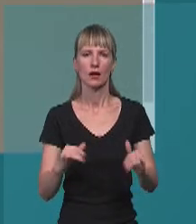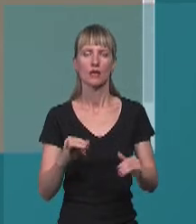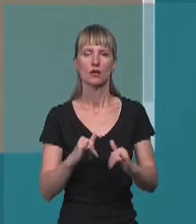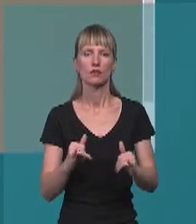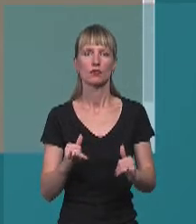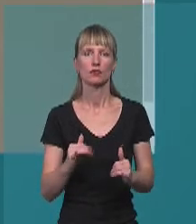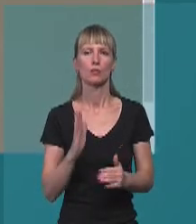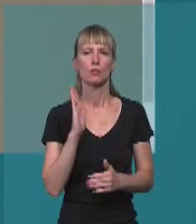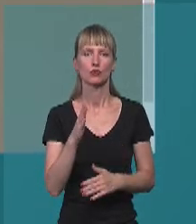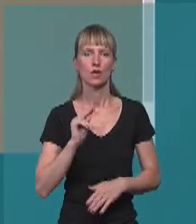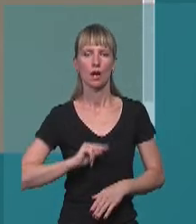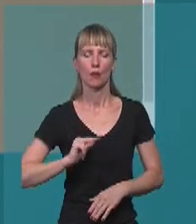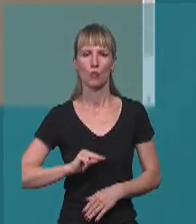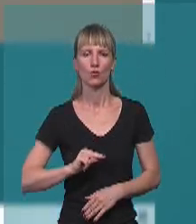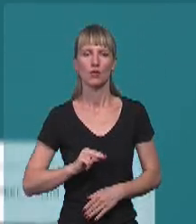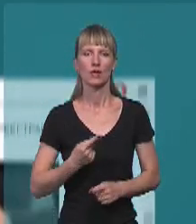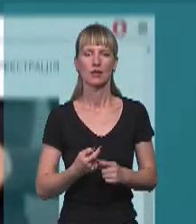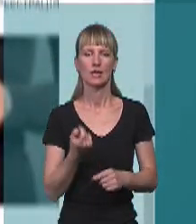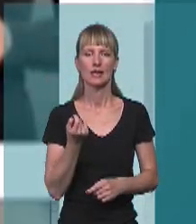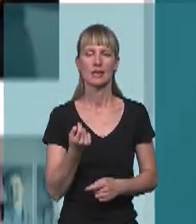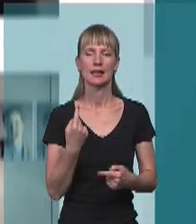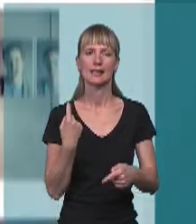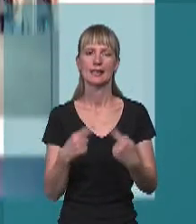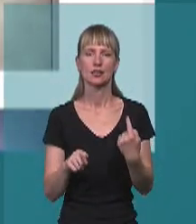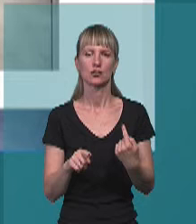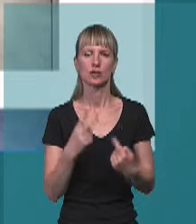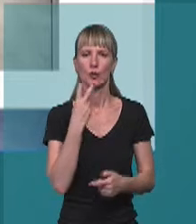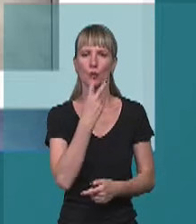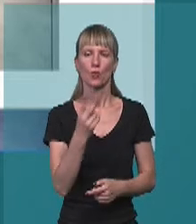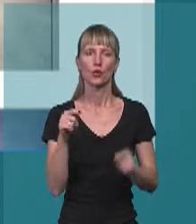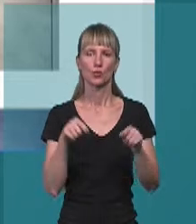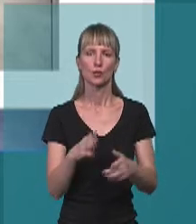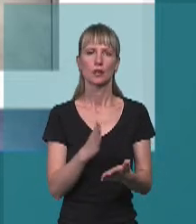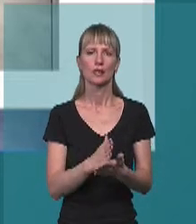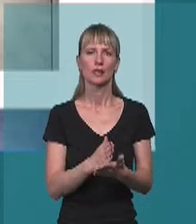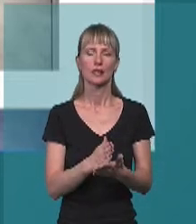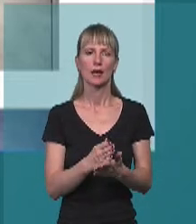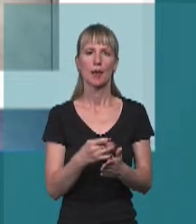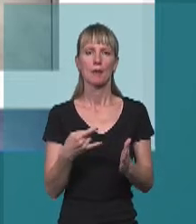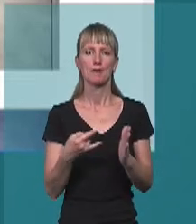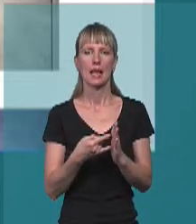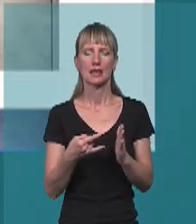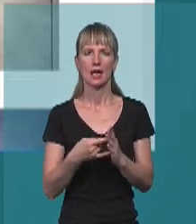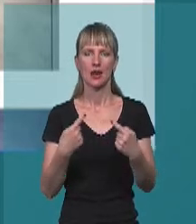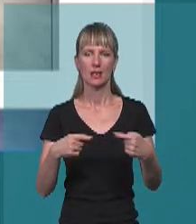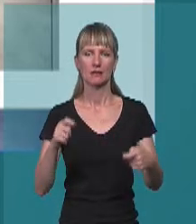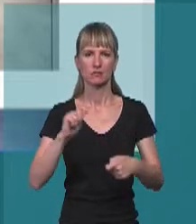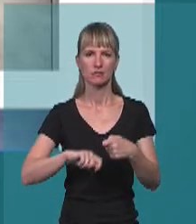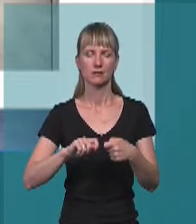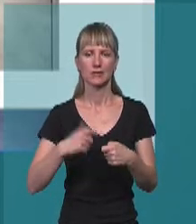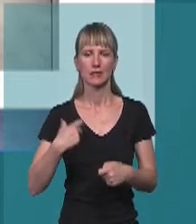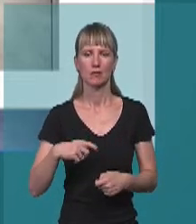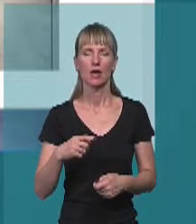це трішки інший погляд. Але тут є батарея тестів, і дитина